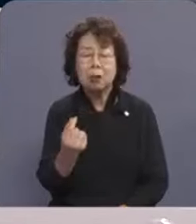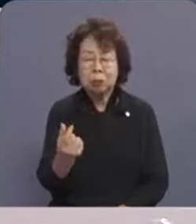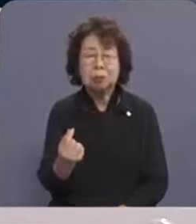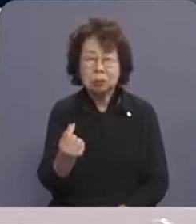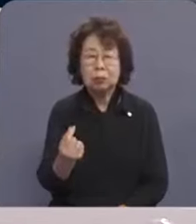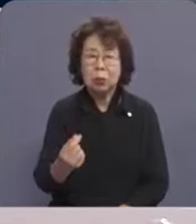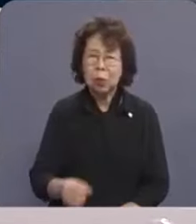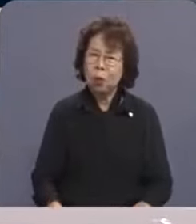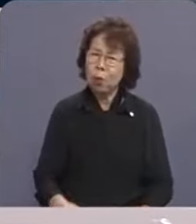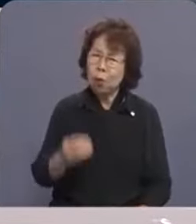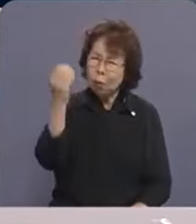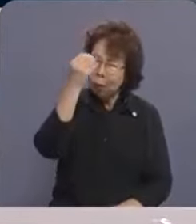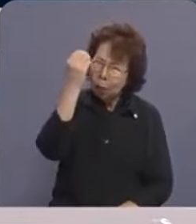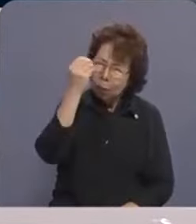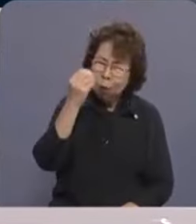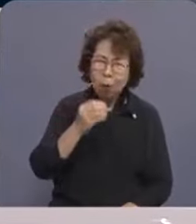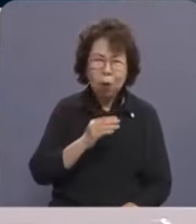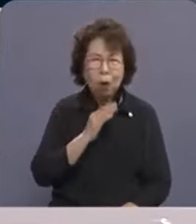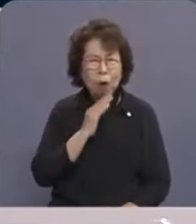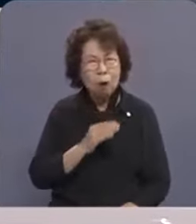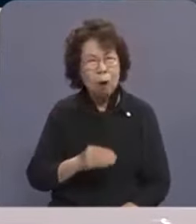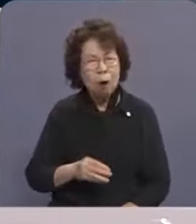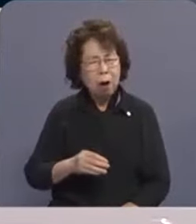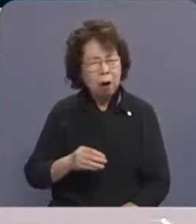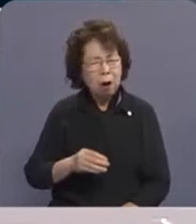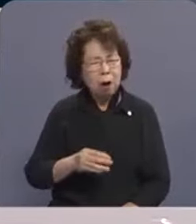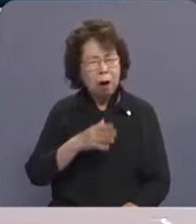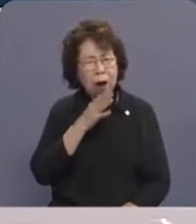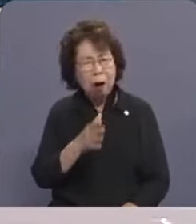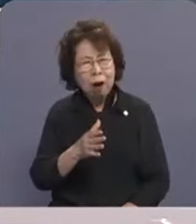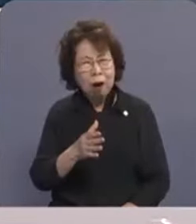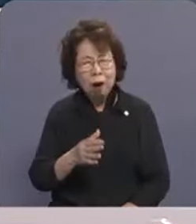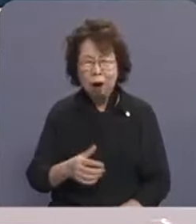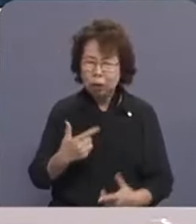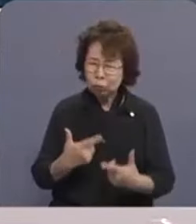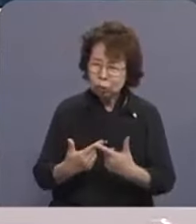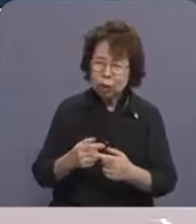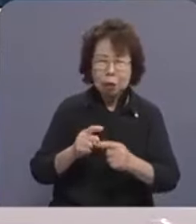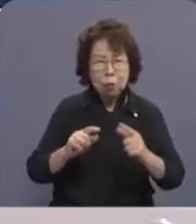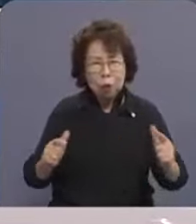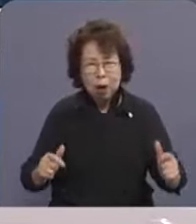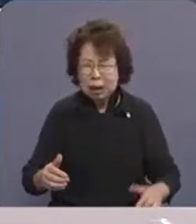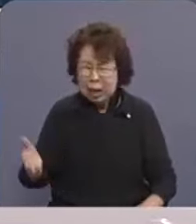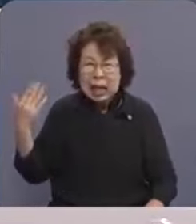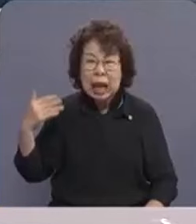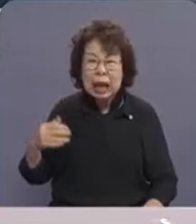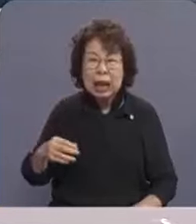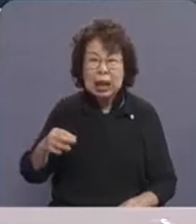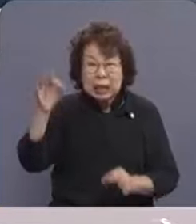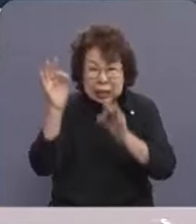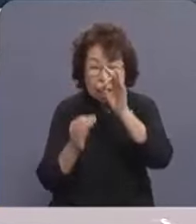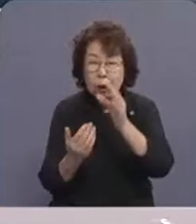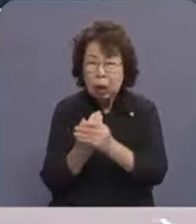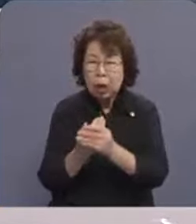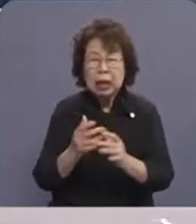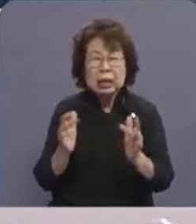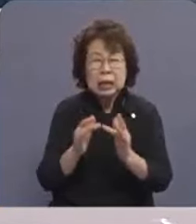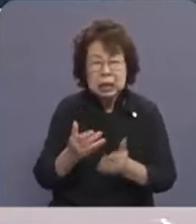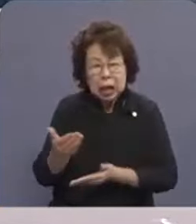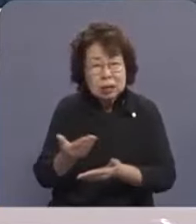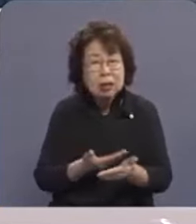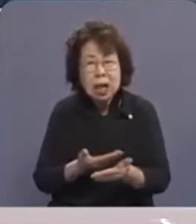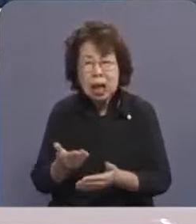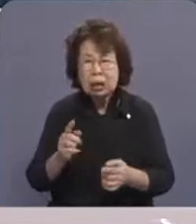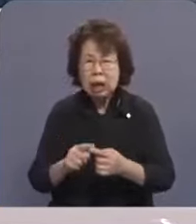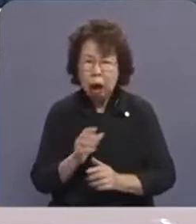투자할 수 있는 어이 아주 생수입니다 근데 우리나라 뭐 루나 사태 예를 들면 가상 화폐 아직 디지털 거래라는